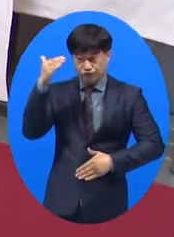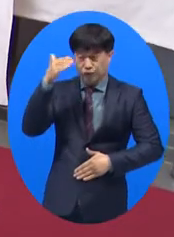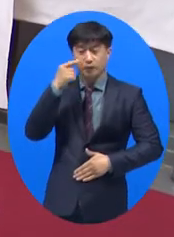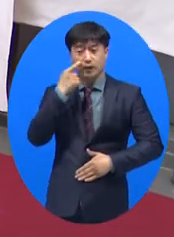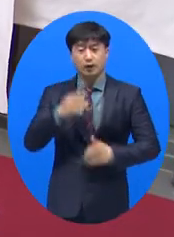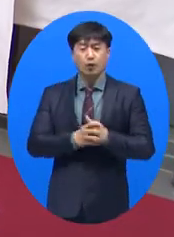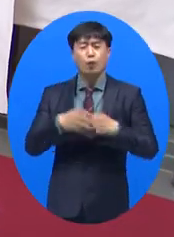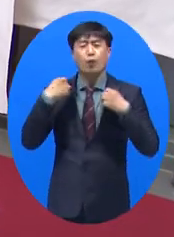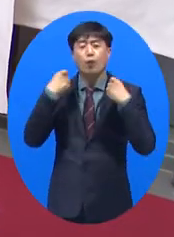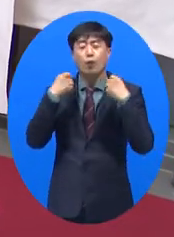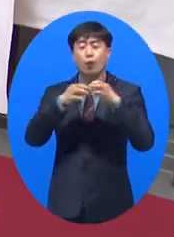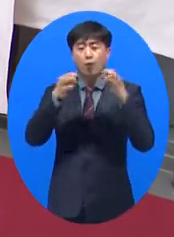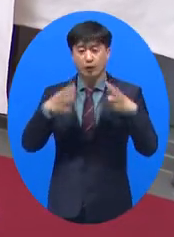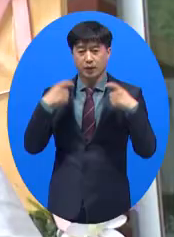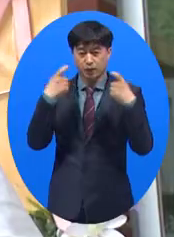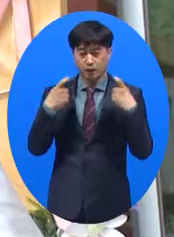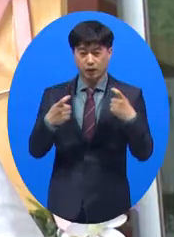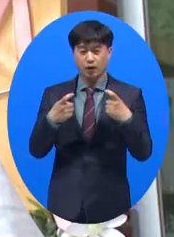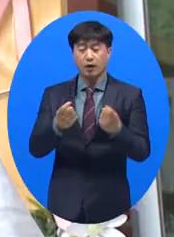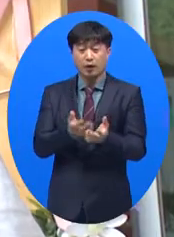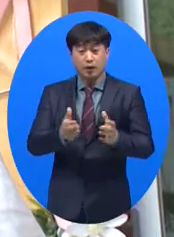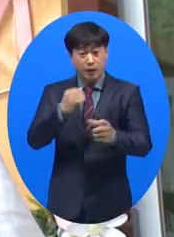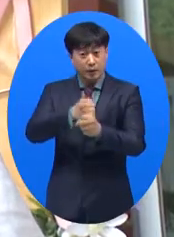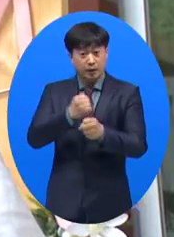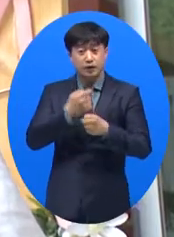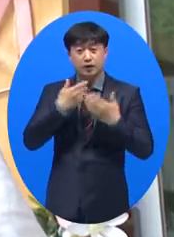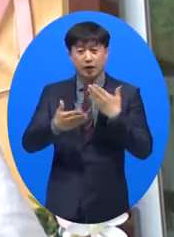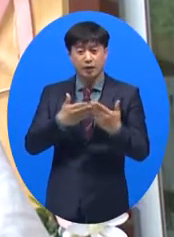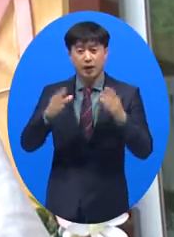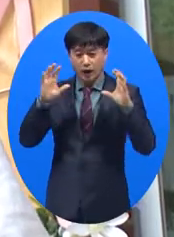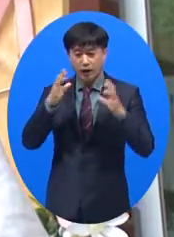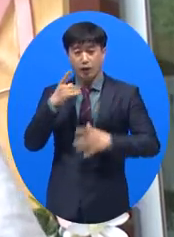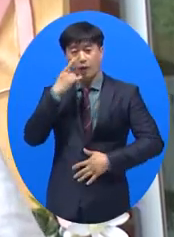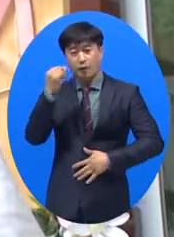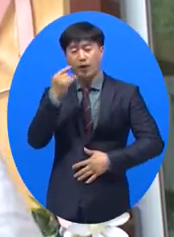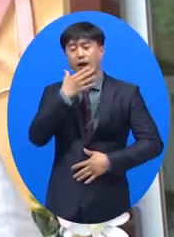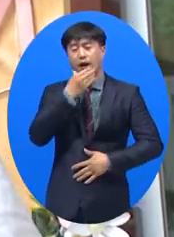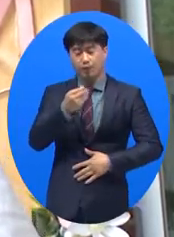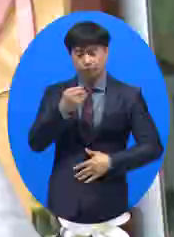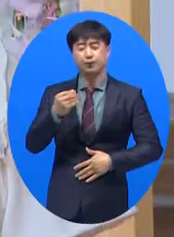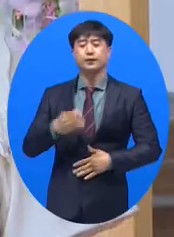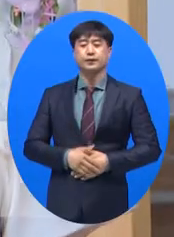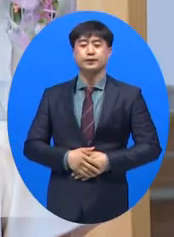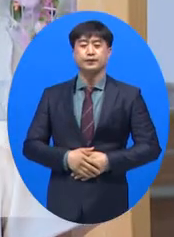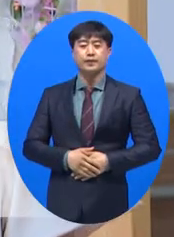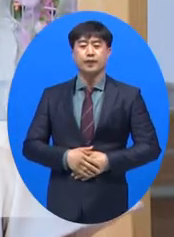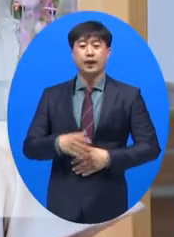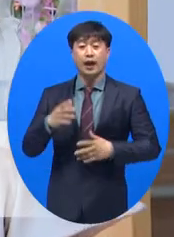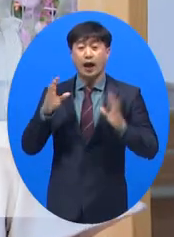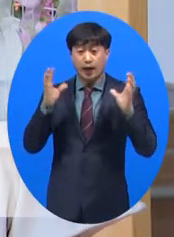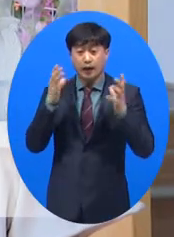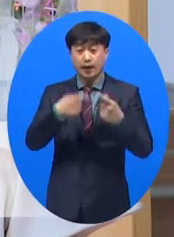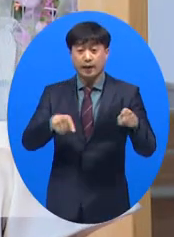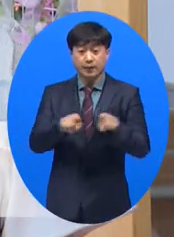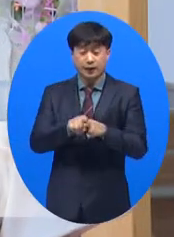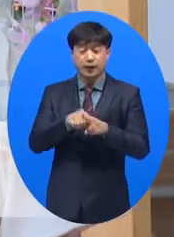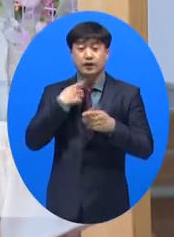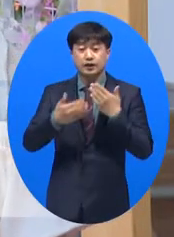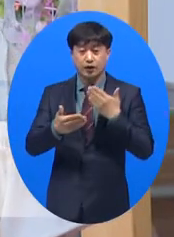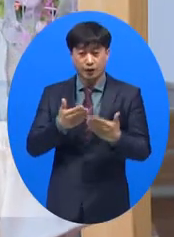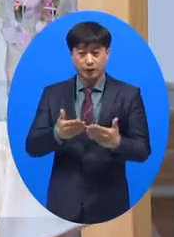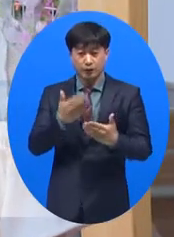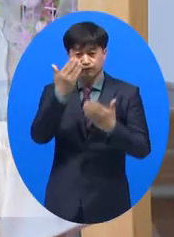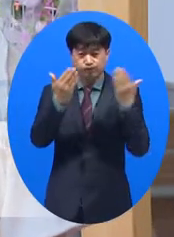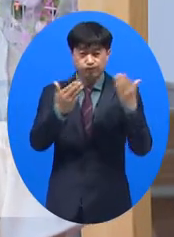오랜만의 나들이에 공예체험 까지 아이도 엄마도 행복한 한때를 보냈습니다 아이와 함께 체험도 하고